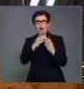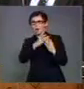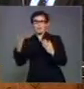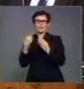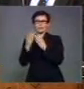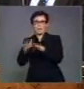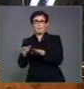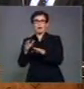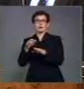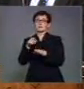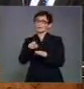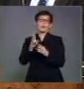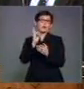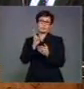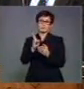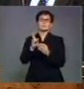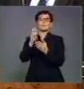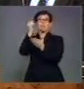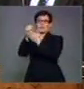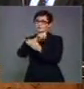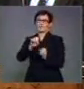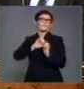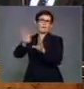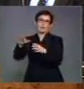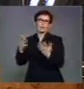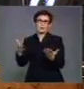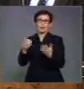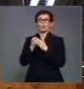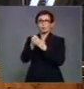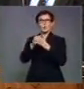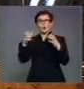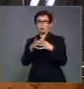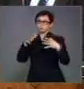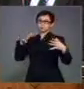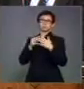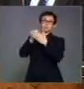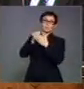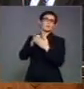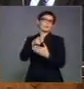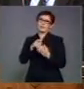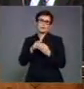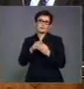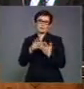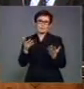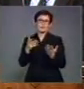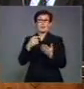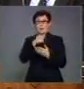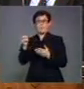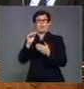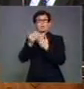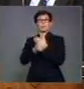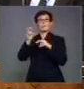se ei vaikuta siihen päätöksentekoon, ei myöskään tukijoukkojen suuruus, vaan nekin turvapaikanhakijat, joita